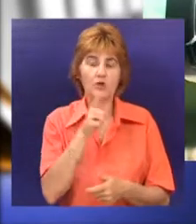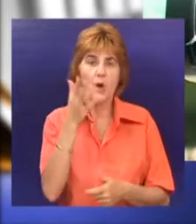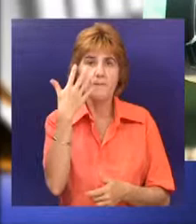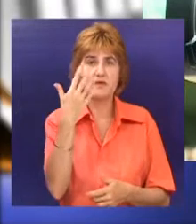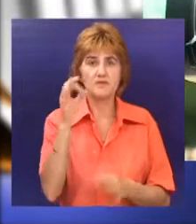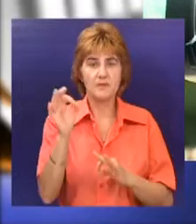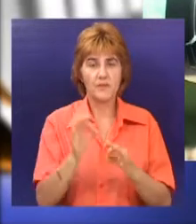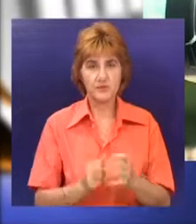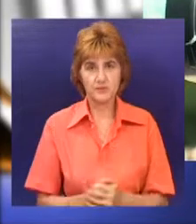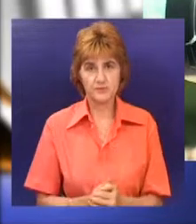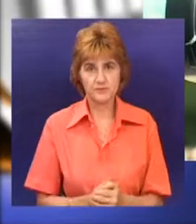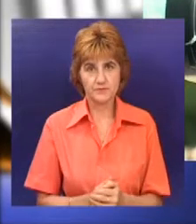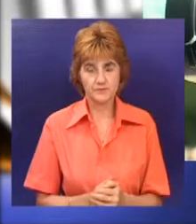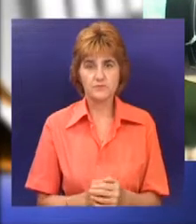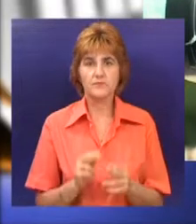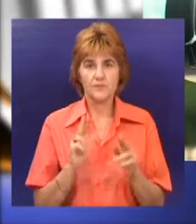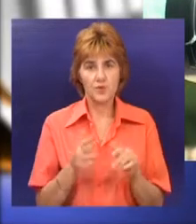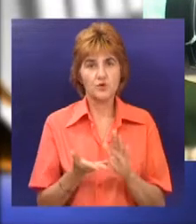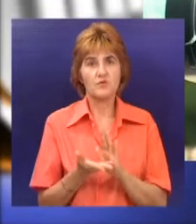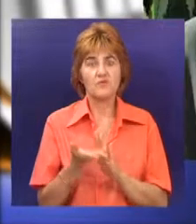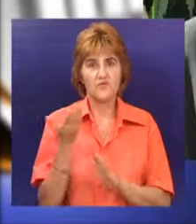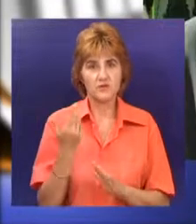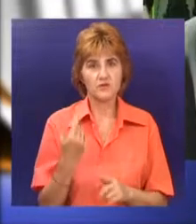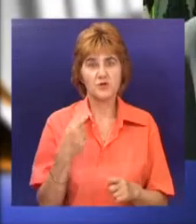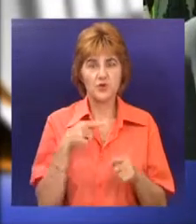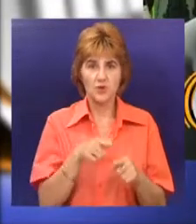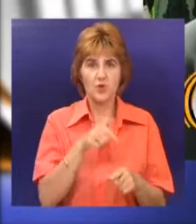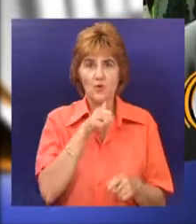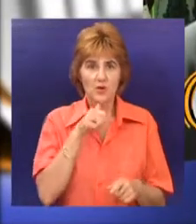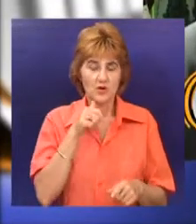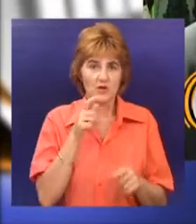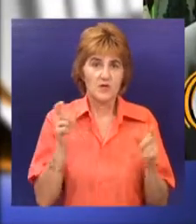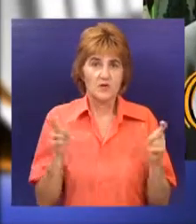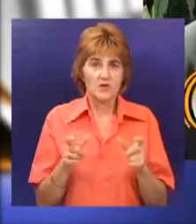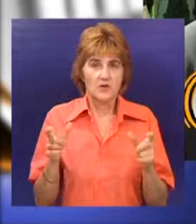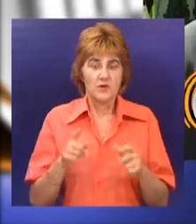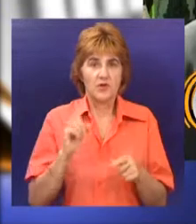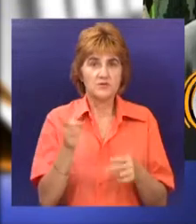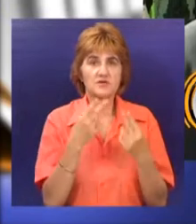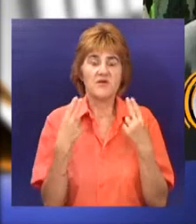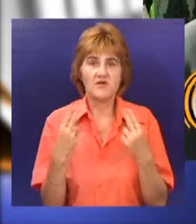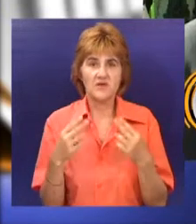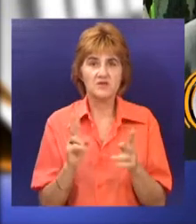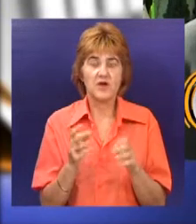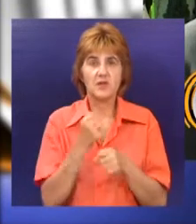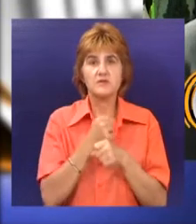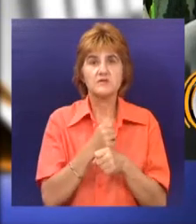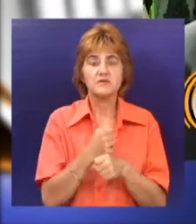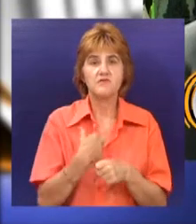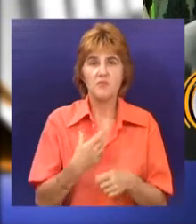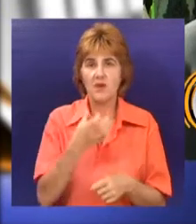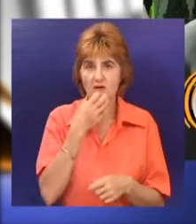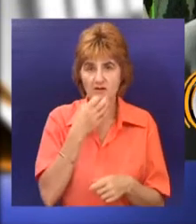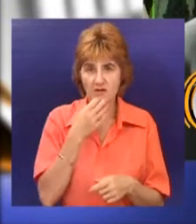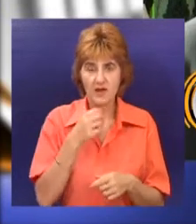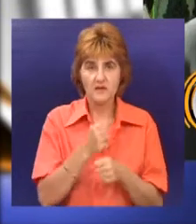do 50%. Puno više od toga. Tu je ujedno i neki društveni interes, interes zajednice, interes